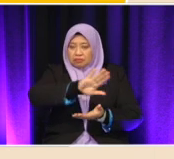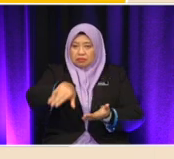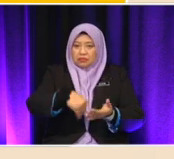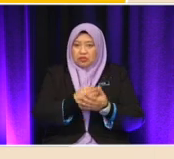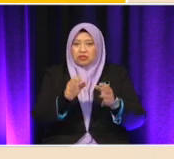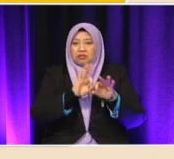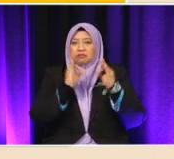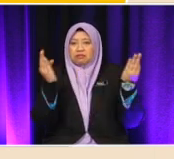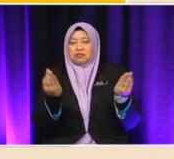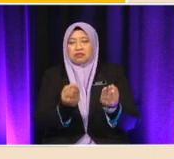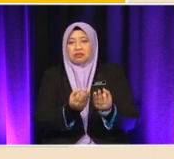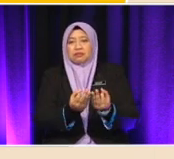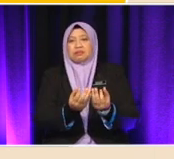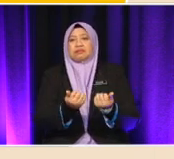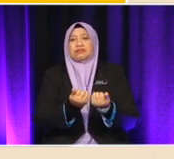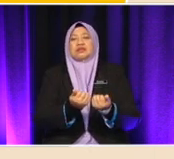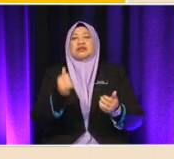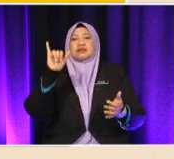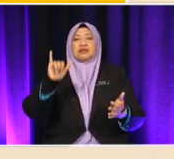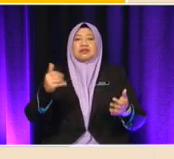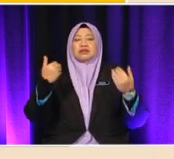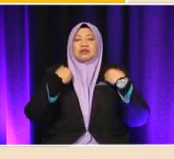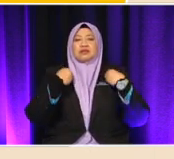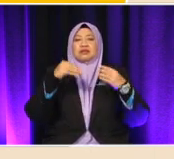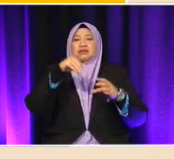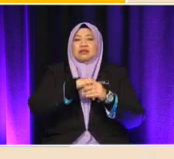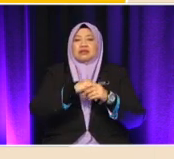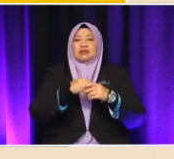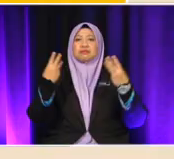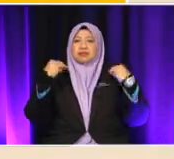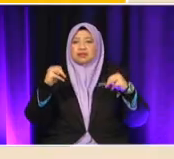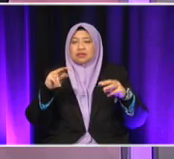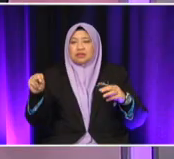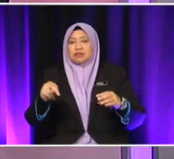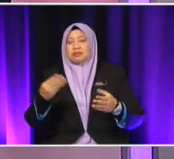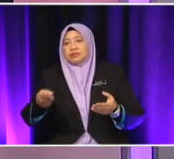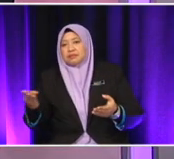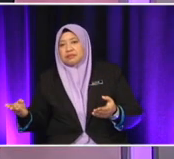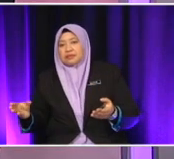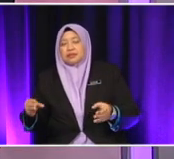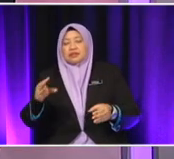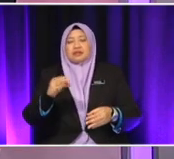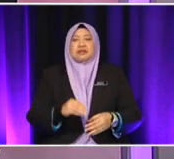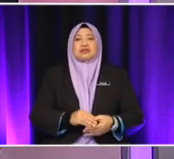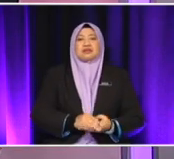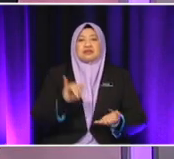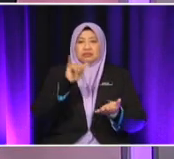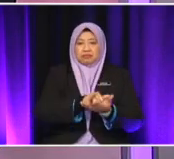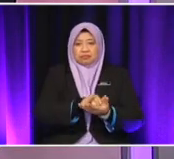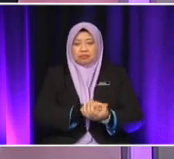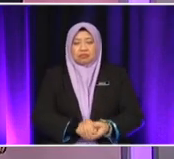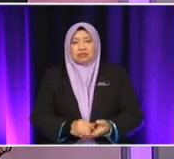firma yang ada di dalam pasaran yang menawarkan barang-barang dan penghematan tersebut Oke